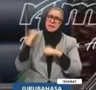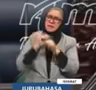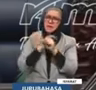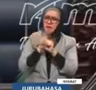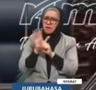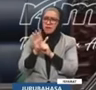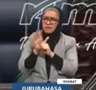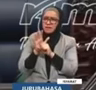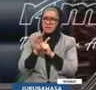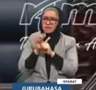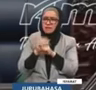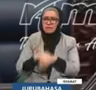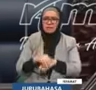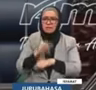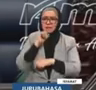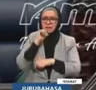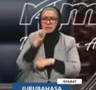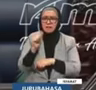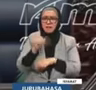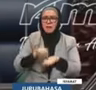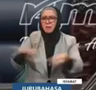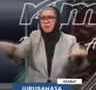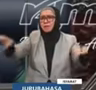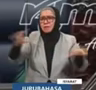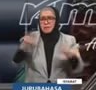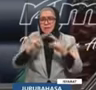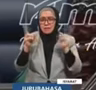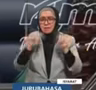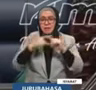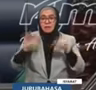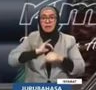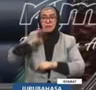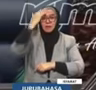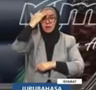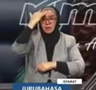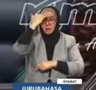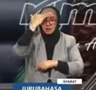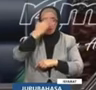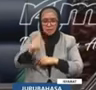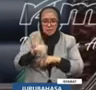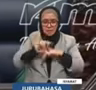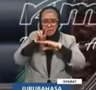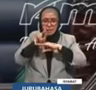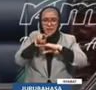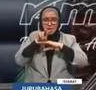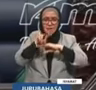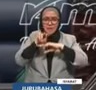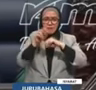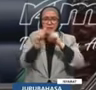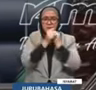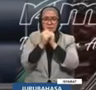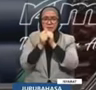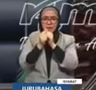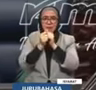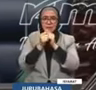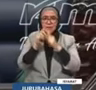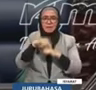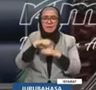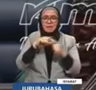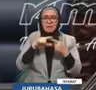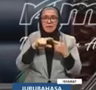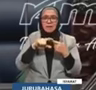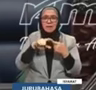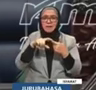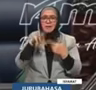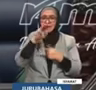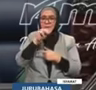Tapi saya tahu dan saya sedang pantau bersama-sama dengan Mendes dan EDM dengan pembukaan